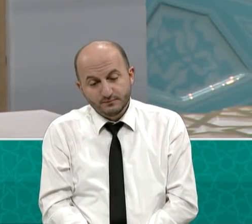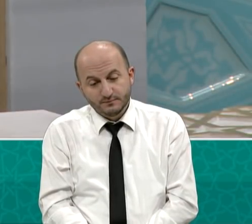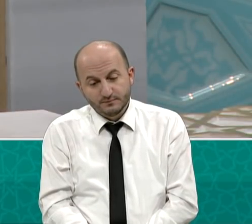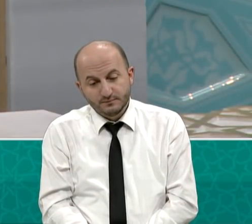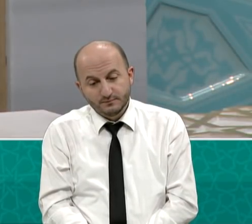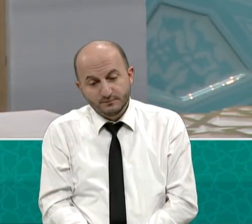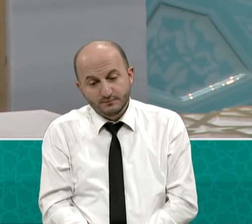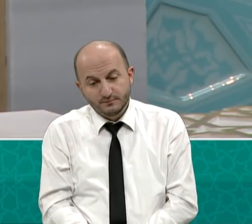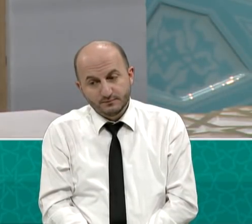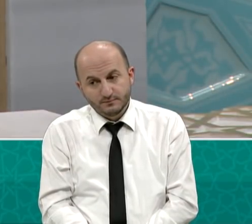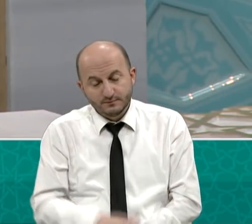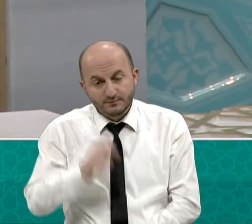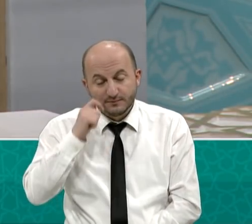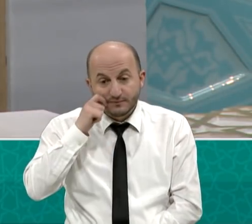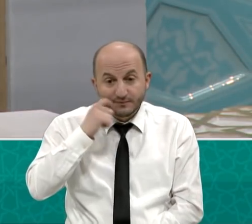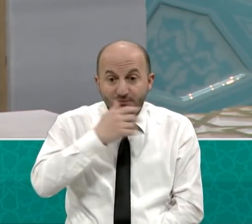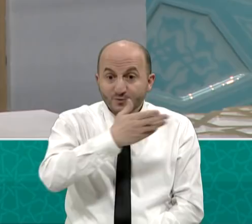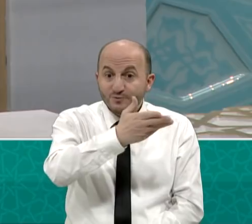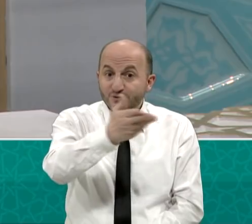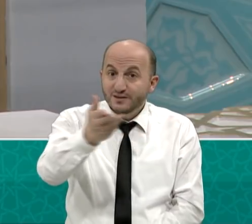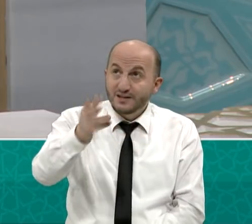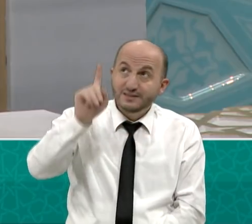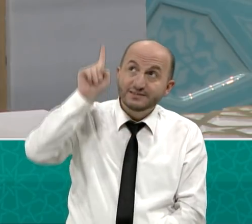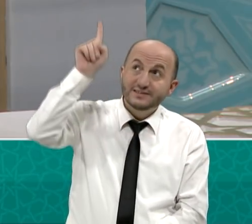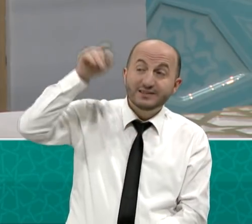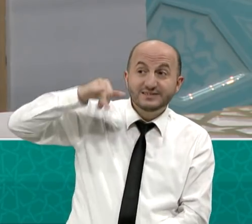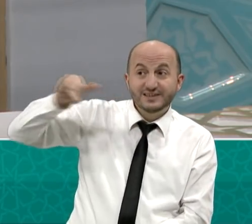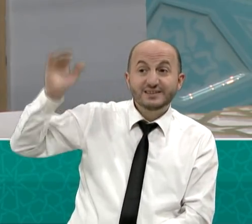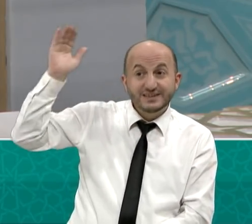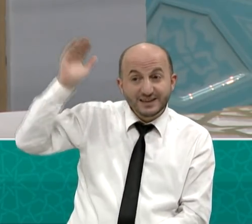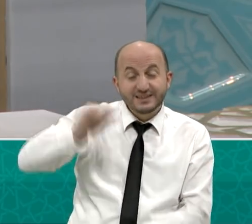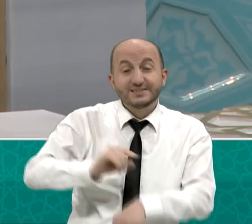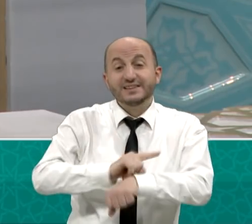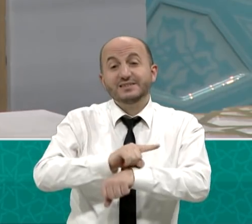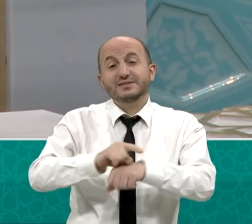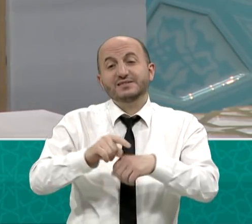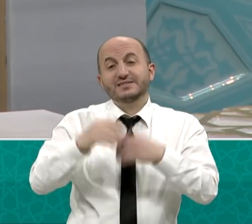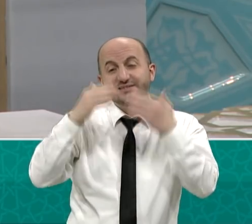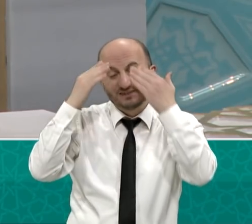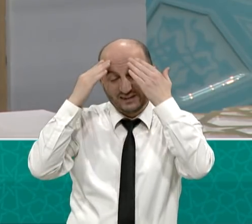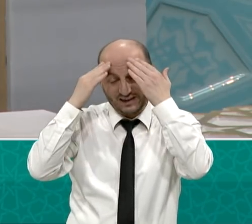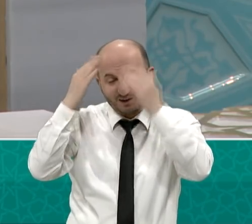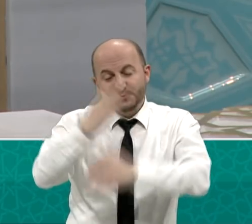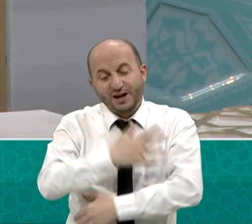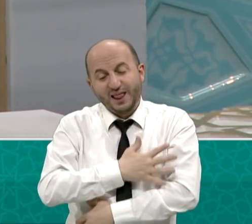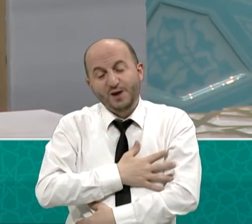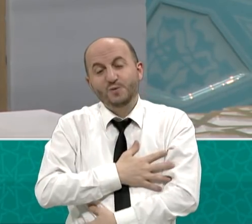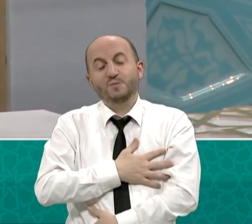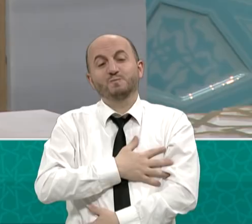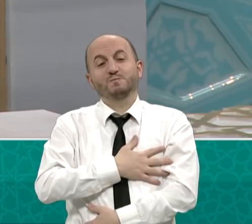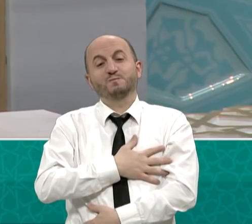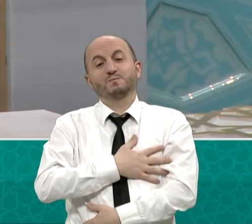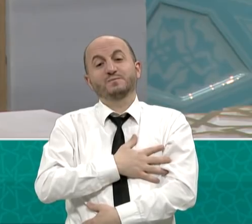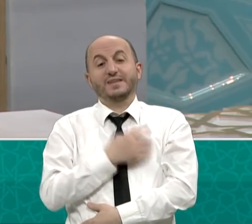بِآيَاتِنَا Müminler senin yanına geldikleri zaman فَقُلْ سَلَامٌ عَلَيْكُمْ Onlara